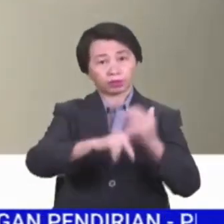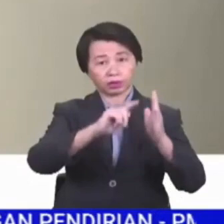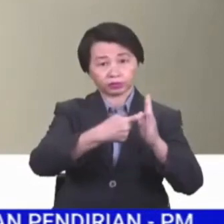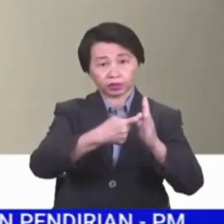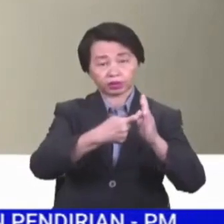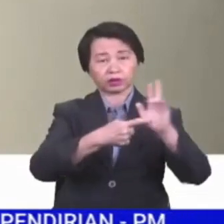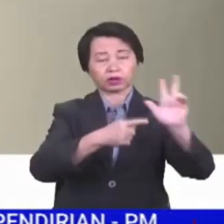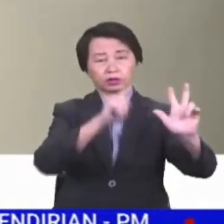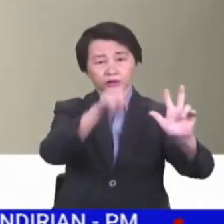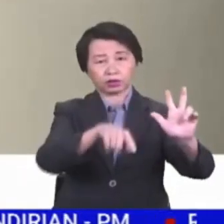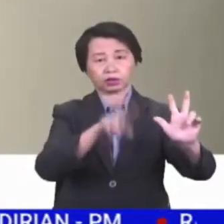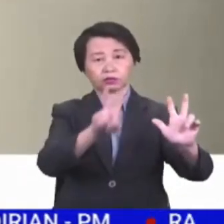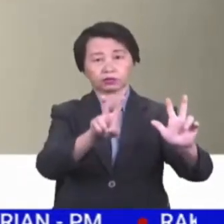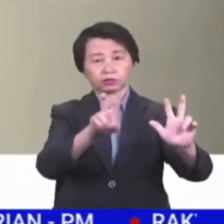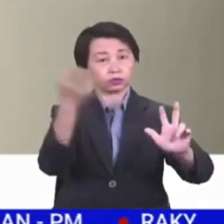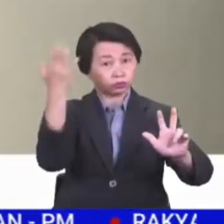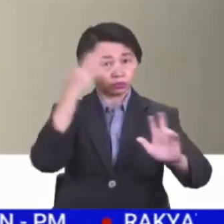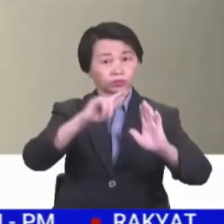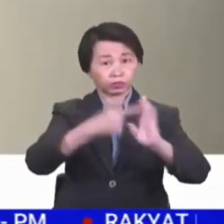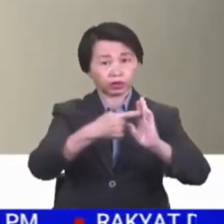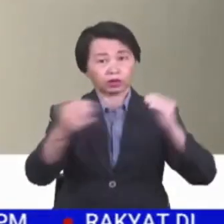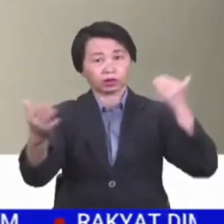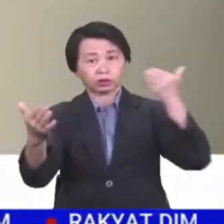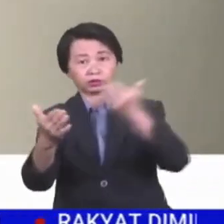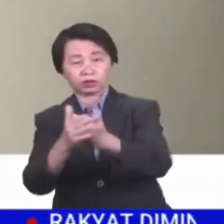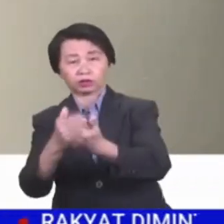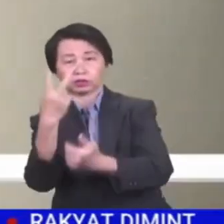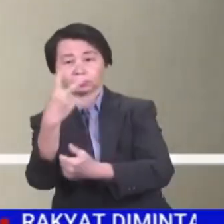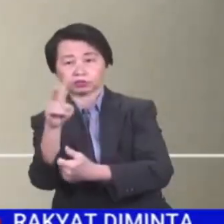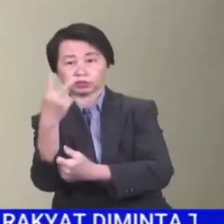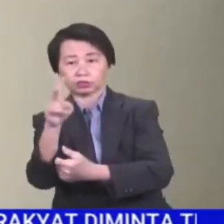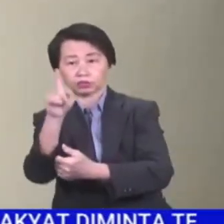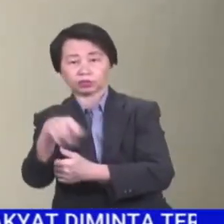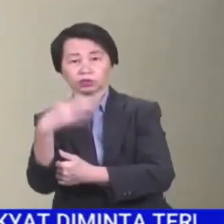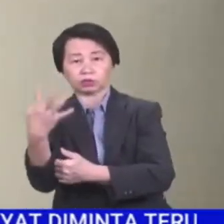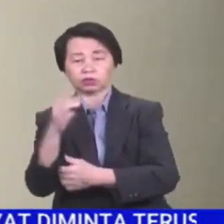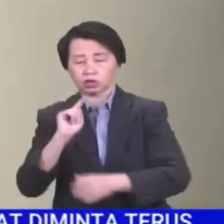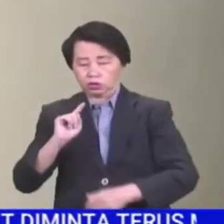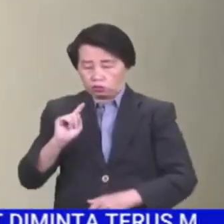3 Februari lalu sehingga 12 April, hanya